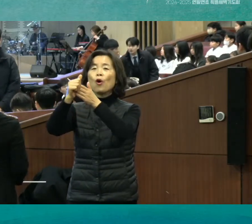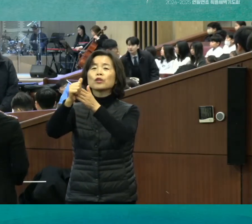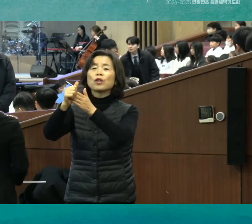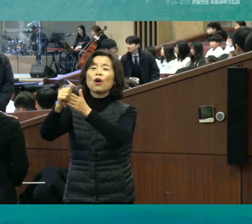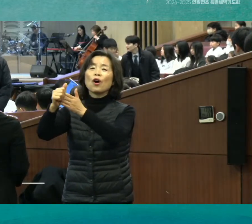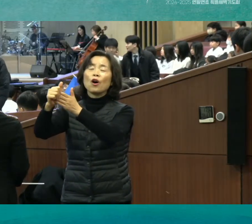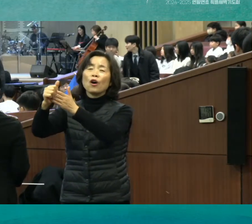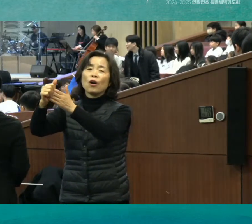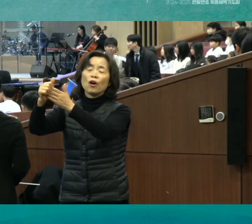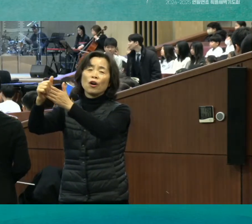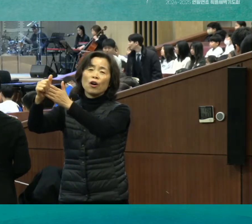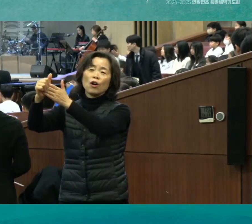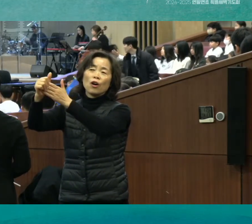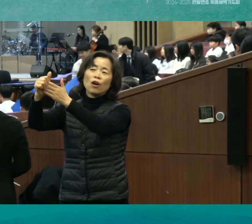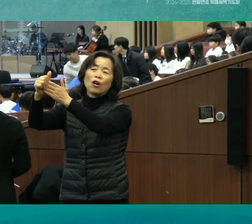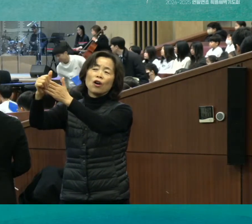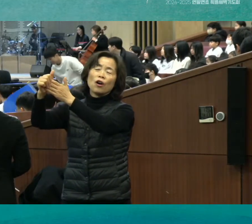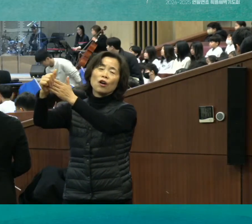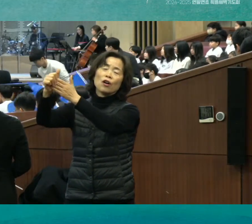이끄소서.